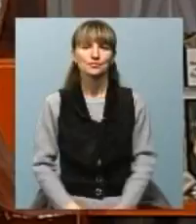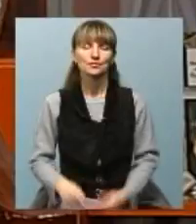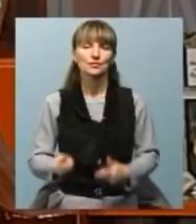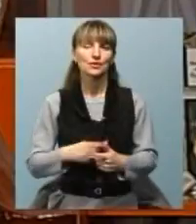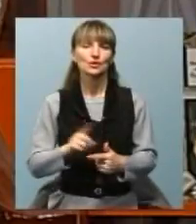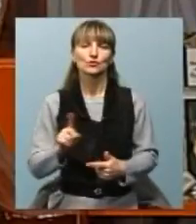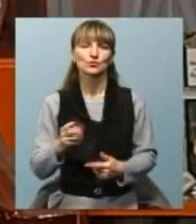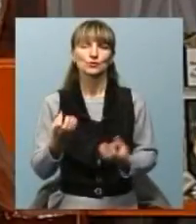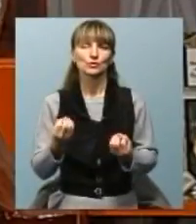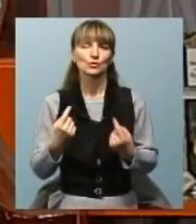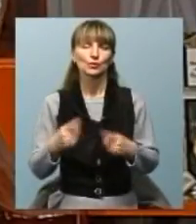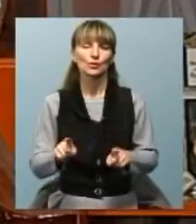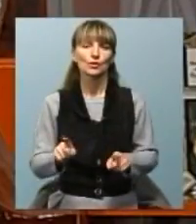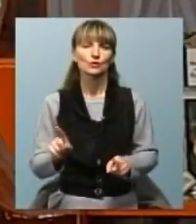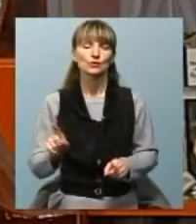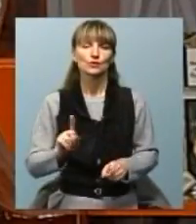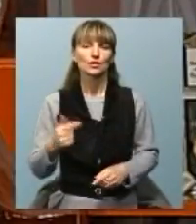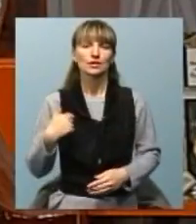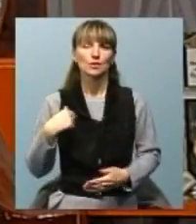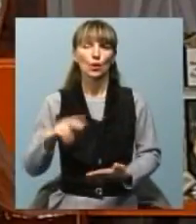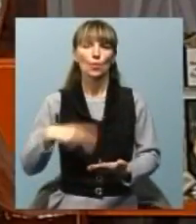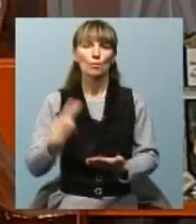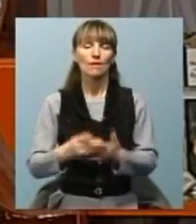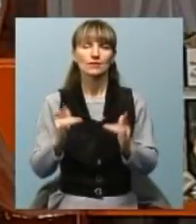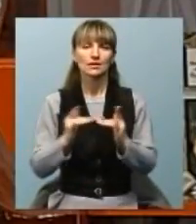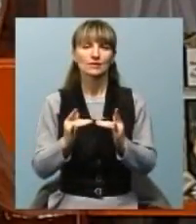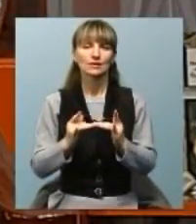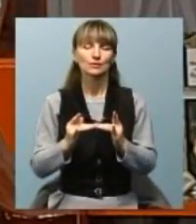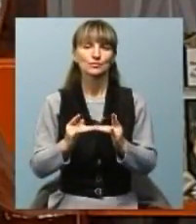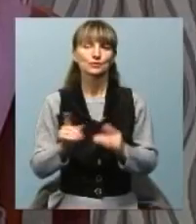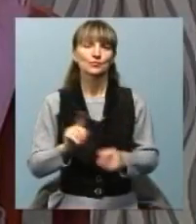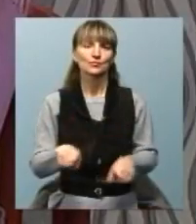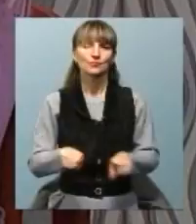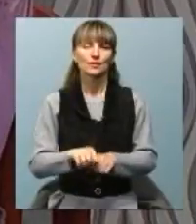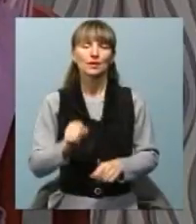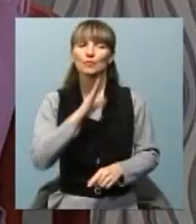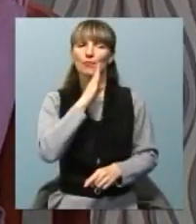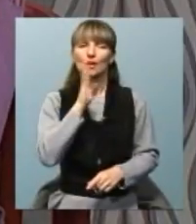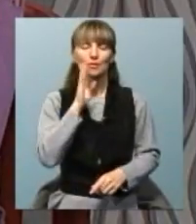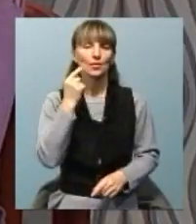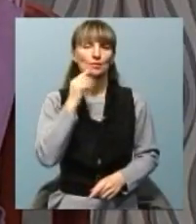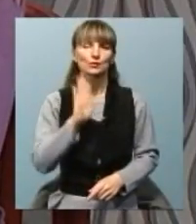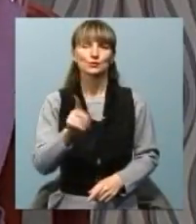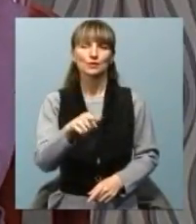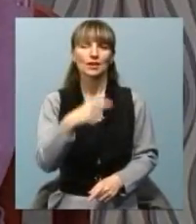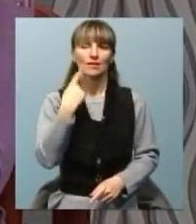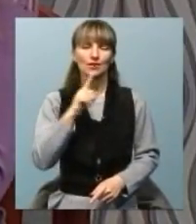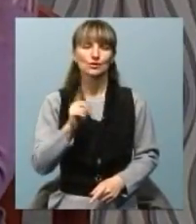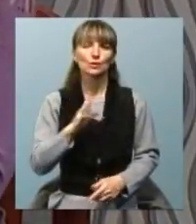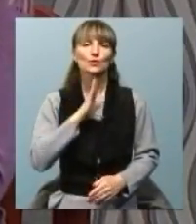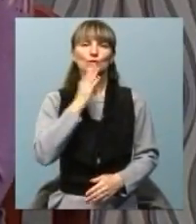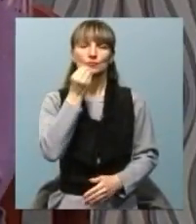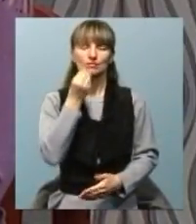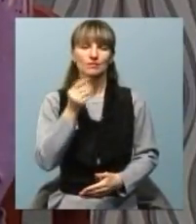щось ще, що я впав з кроваті, чи ще. Ой, а мама не ображалася, що ти їй говорив, що